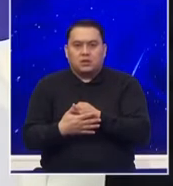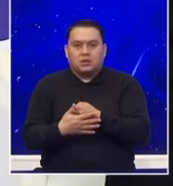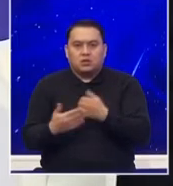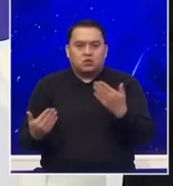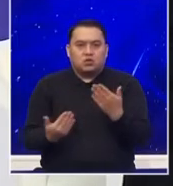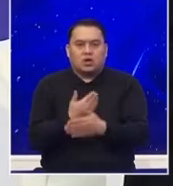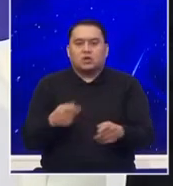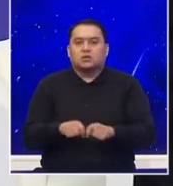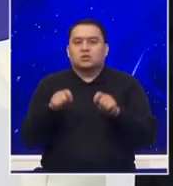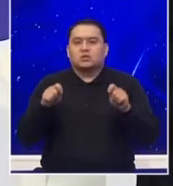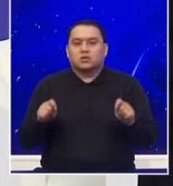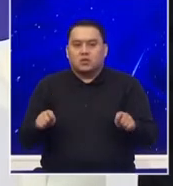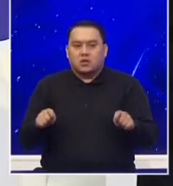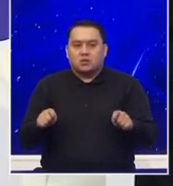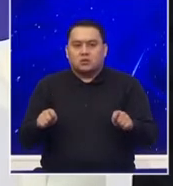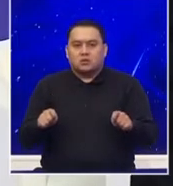жаңадан құрылған Ақжауын